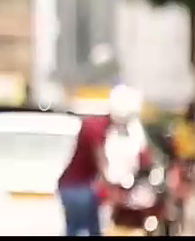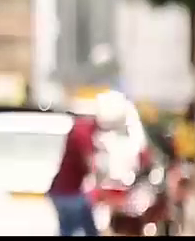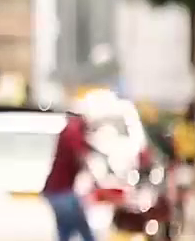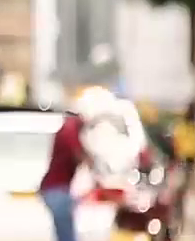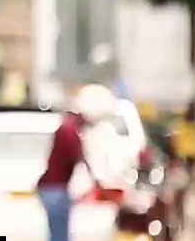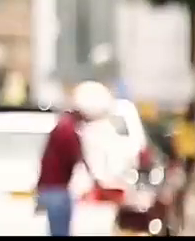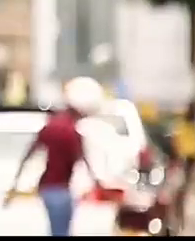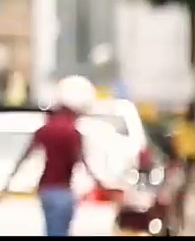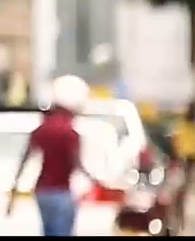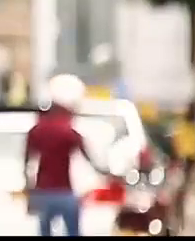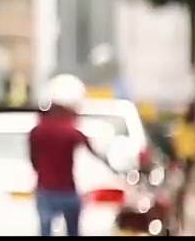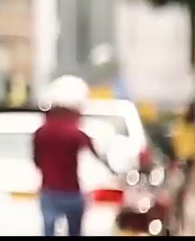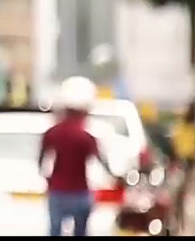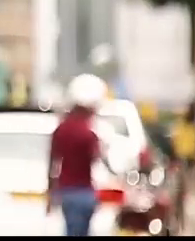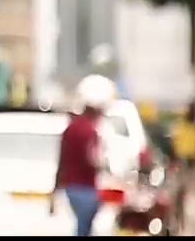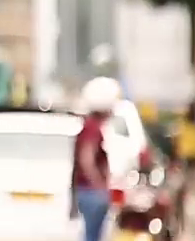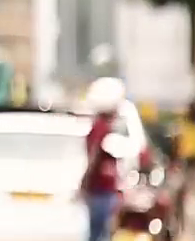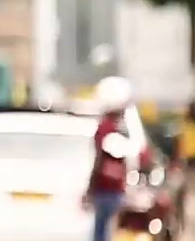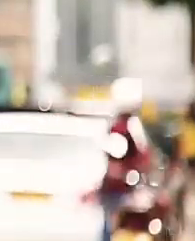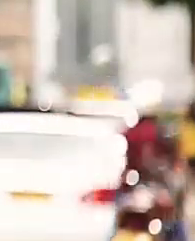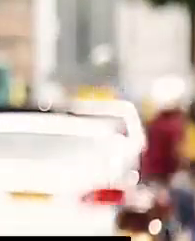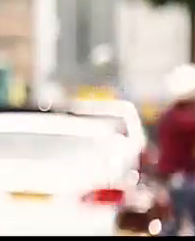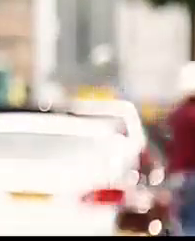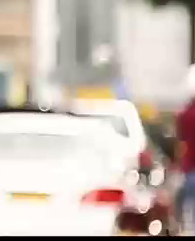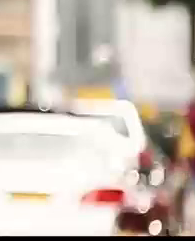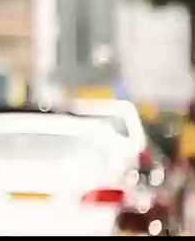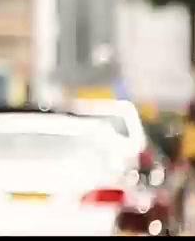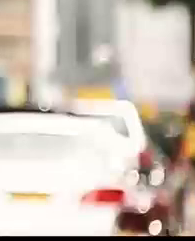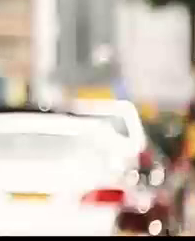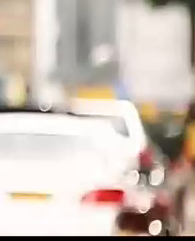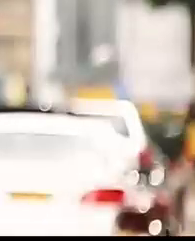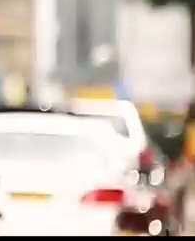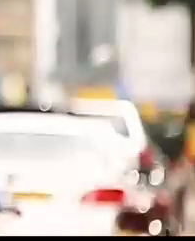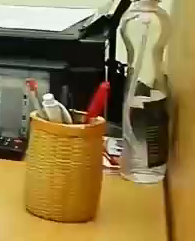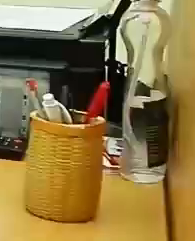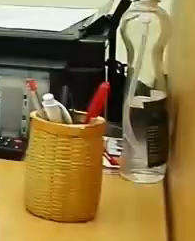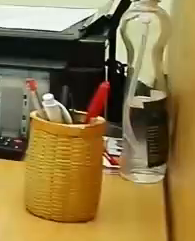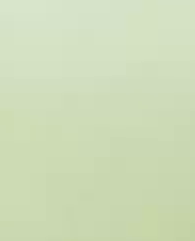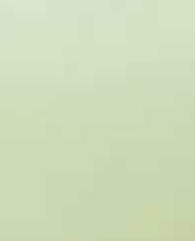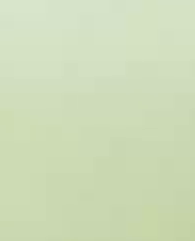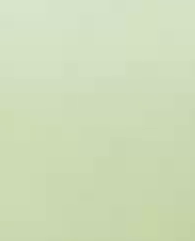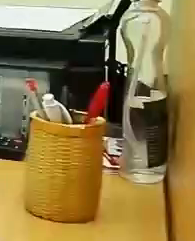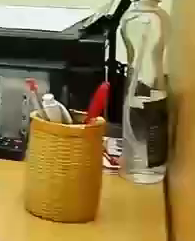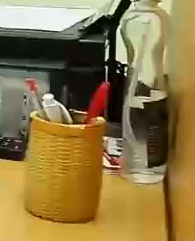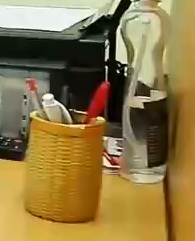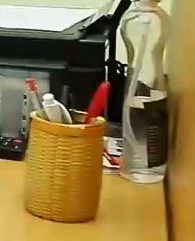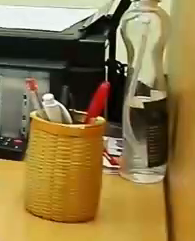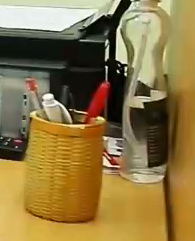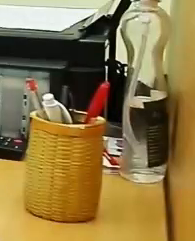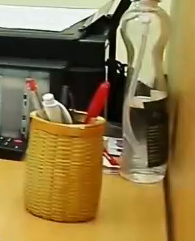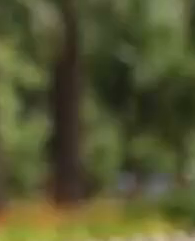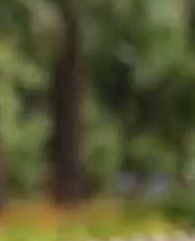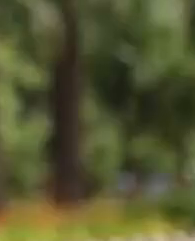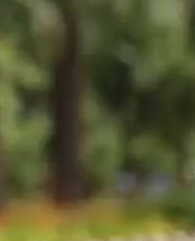visa, air tickets. Ikanagufasha no kuba washobora kujya kwivuza mu mahanga mu gihe ufite ikibazo cy'uburwayi. Oh, okay. Wow,